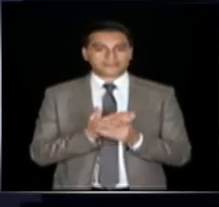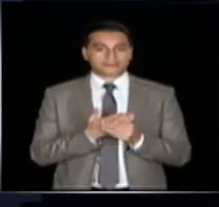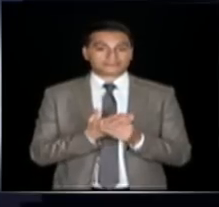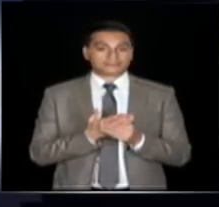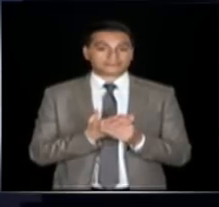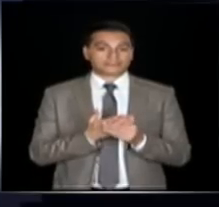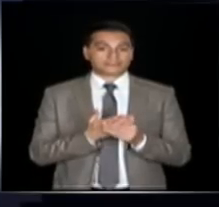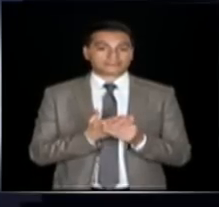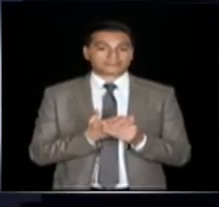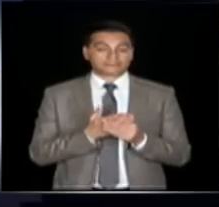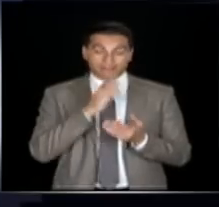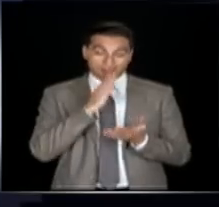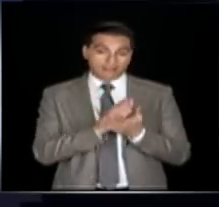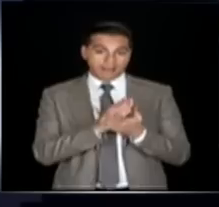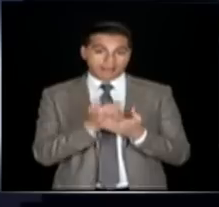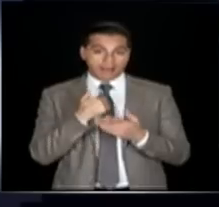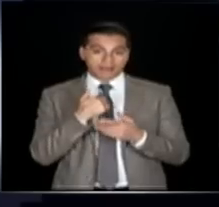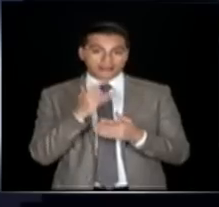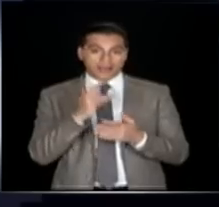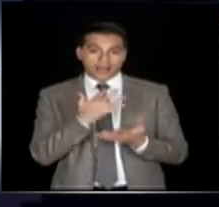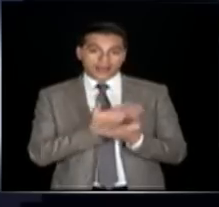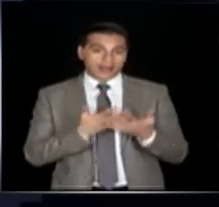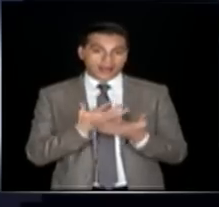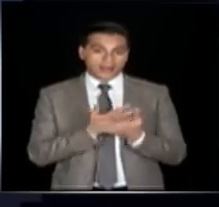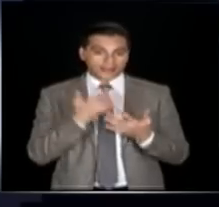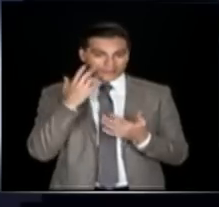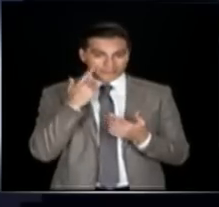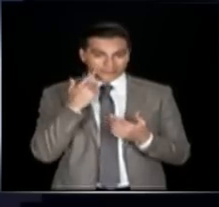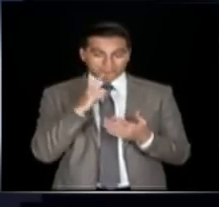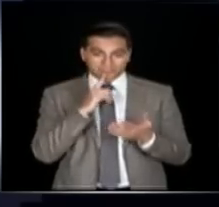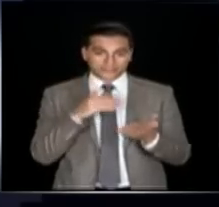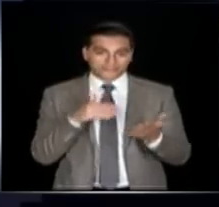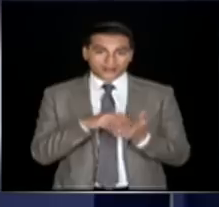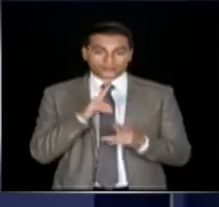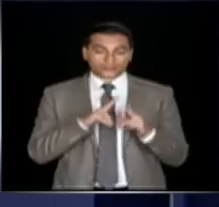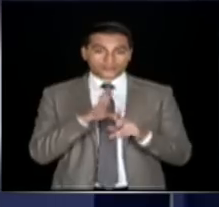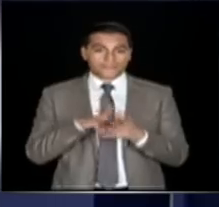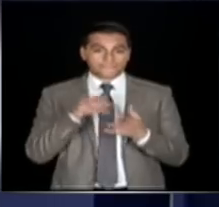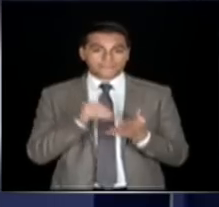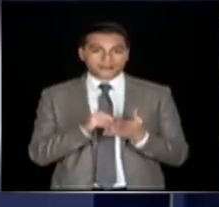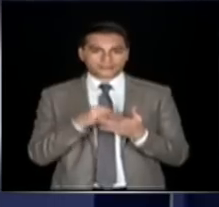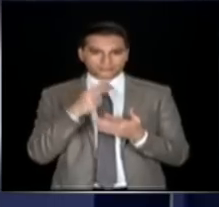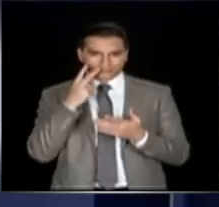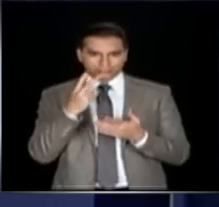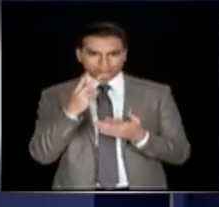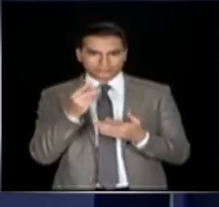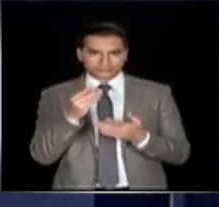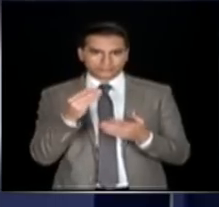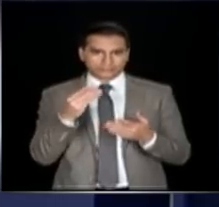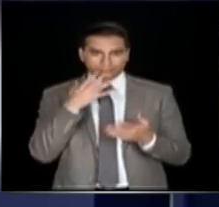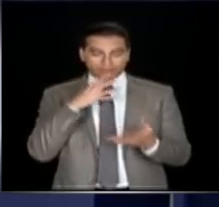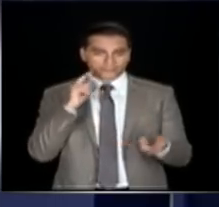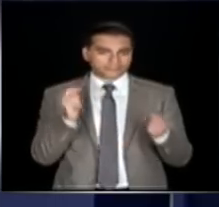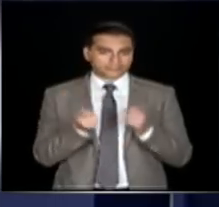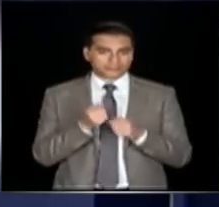هو الحقيقه ان انا ما كنتش متوتر خالص، وعمال اهزر مع الناس كلها هنا في الاستوديو وكل حاجه، بس اول ما الاسئله بدات تنزل واحنا شخصيتك اتغيرت، واحنا